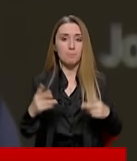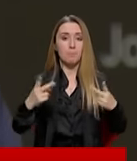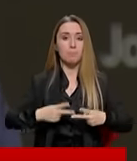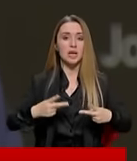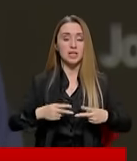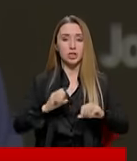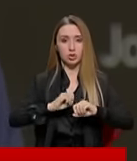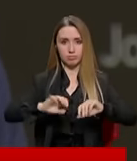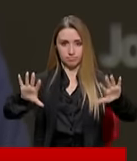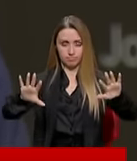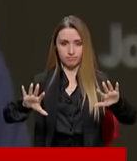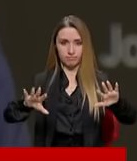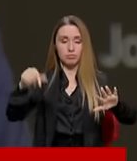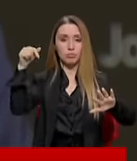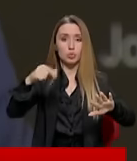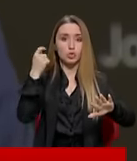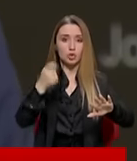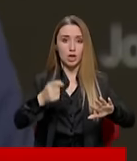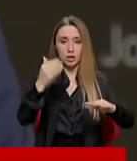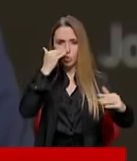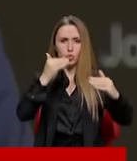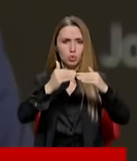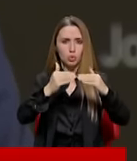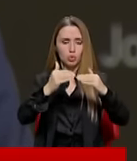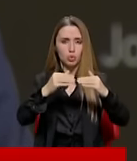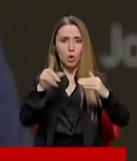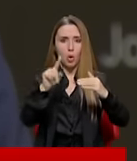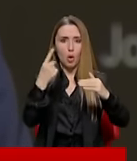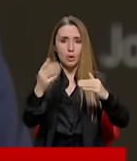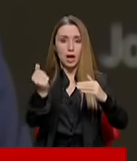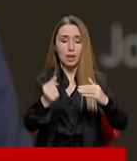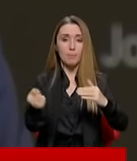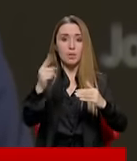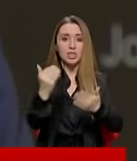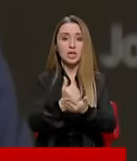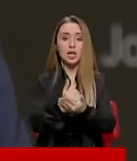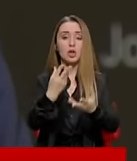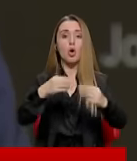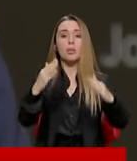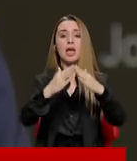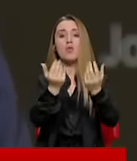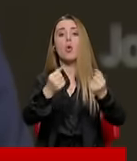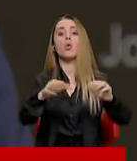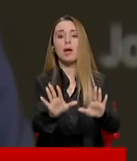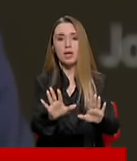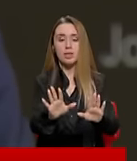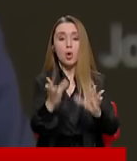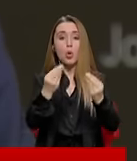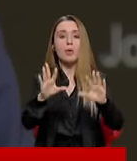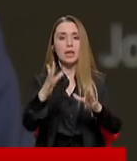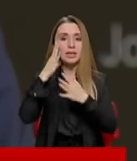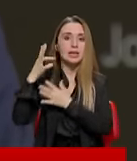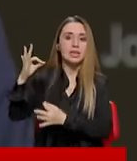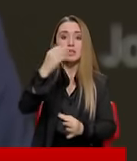attım Eee bu şartlara Uyan 10.000 lira alıp başka geliri olmayan evi olmayan insanlar Çünkü